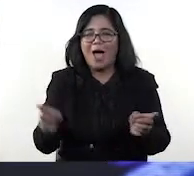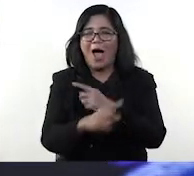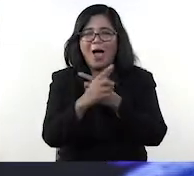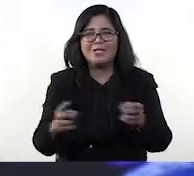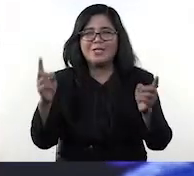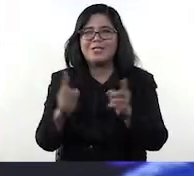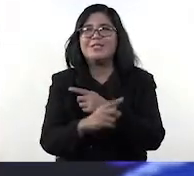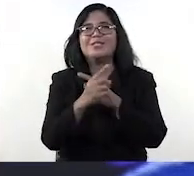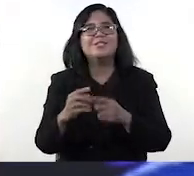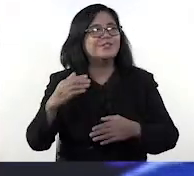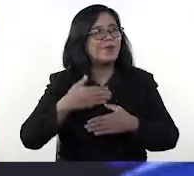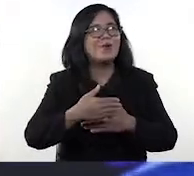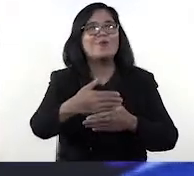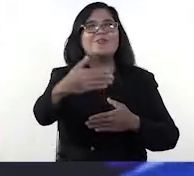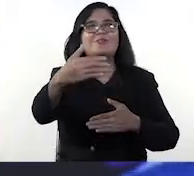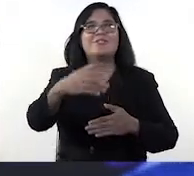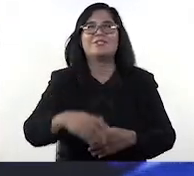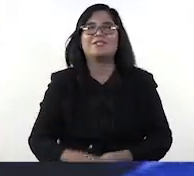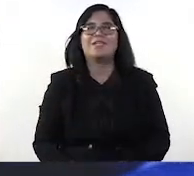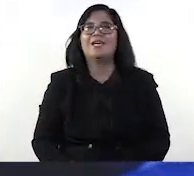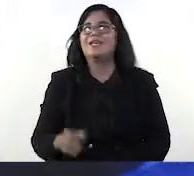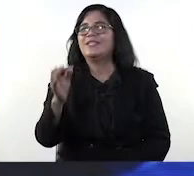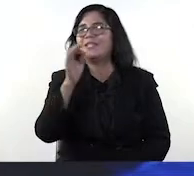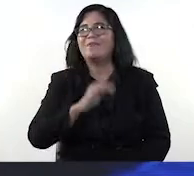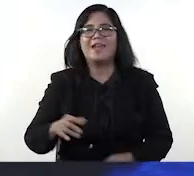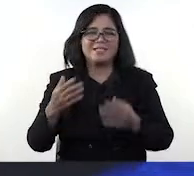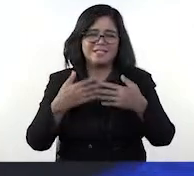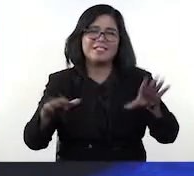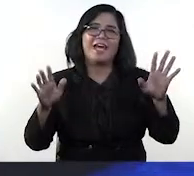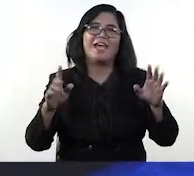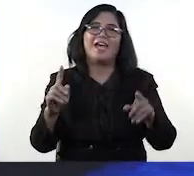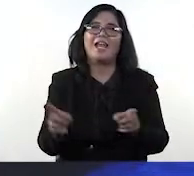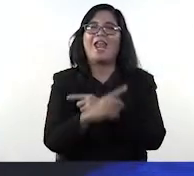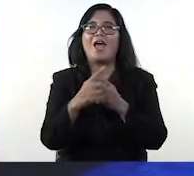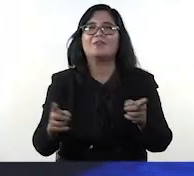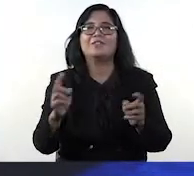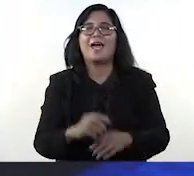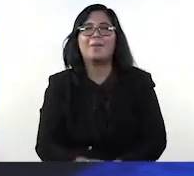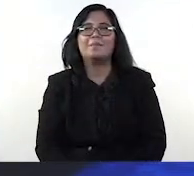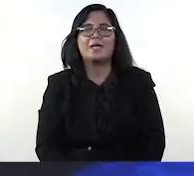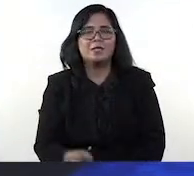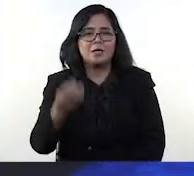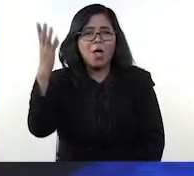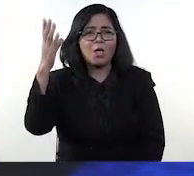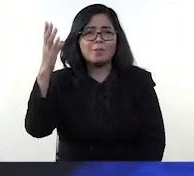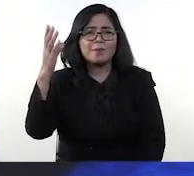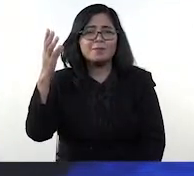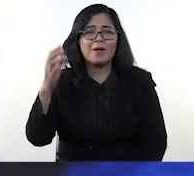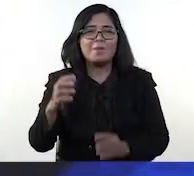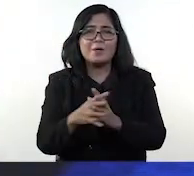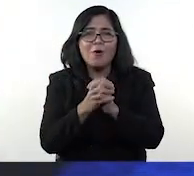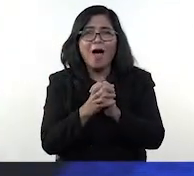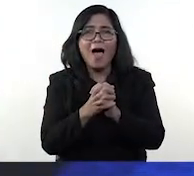semuanya lagi bersaksi terus sampai Tuhan datang nggak selesai-selesai to lagu hahaha tiba-tiba lebihnya dan